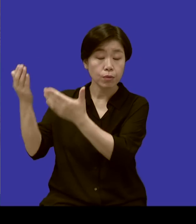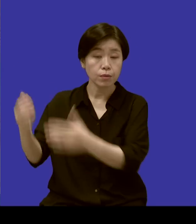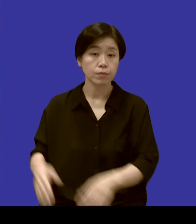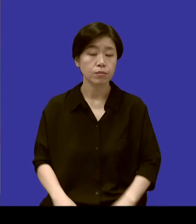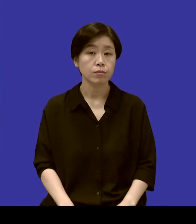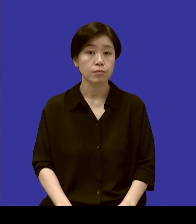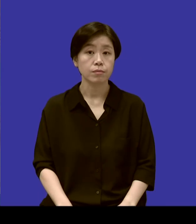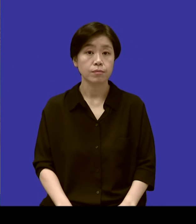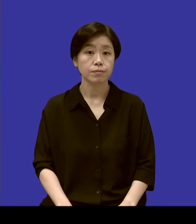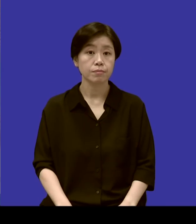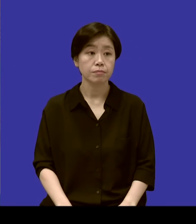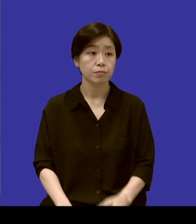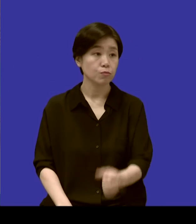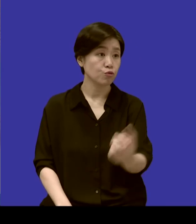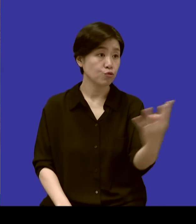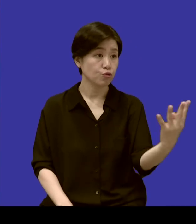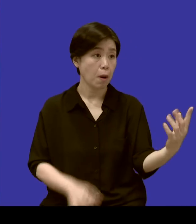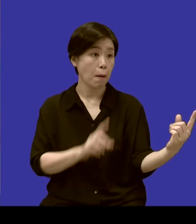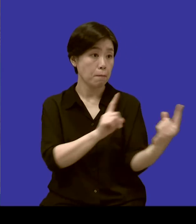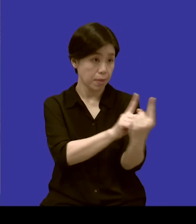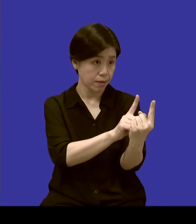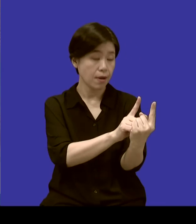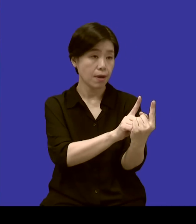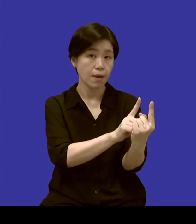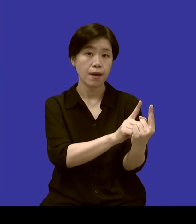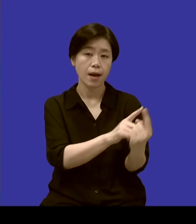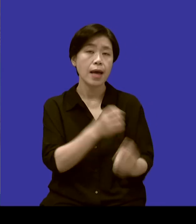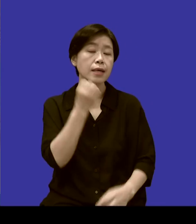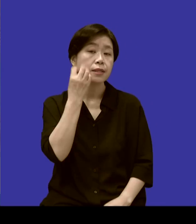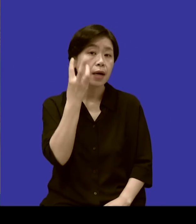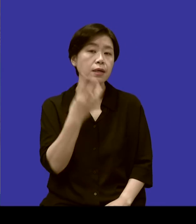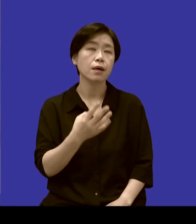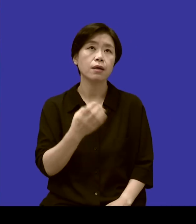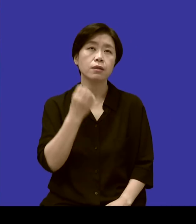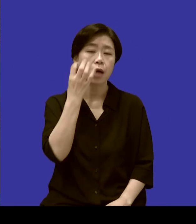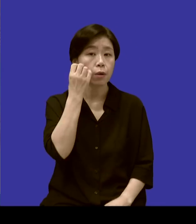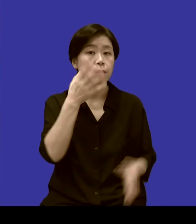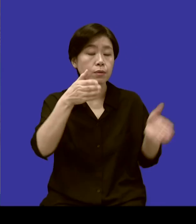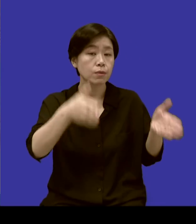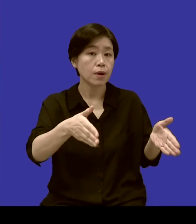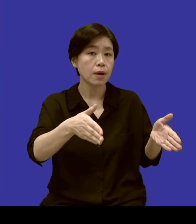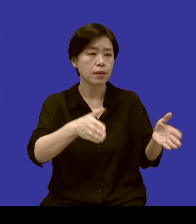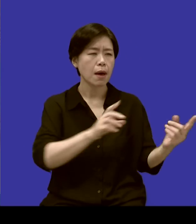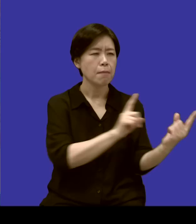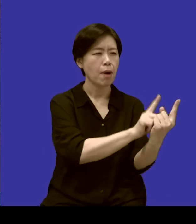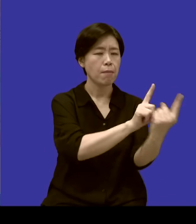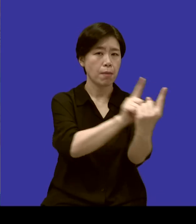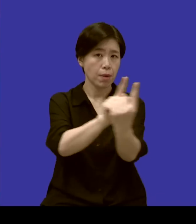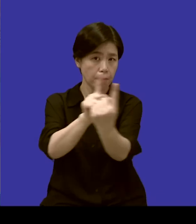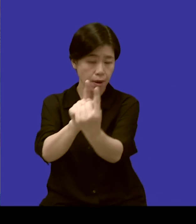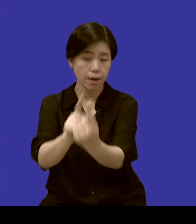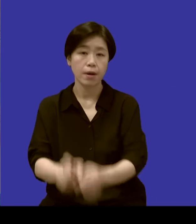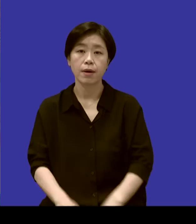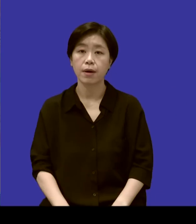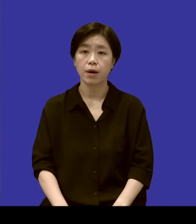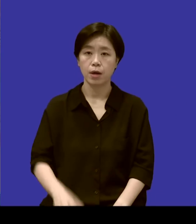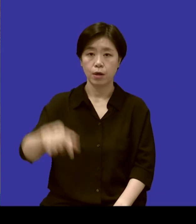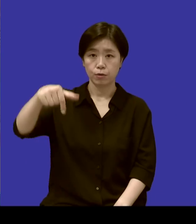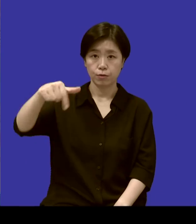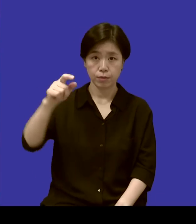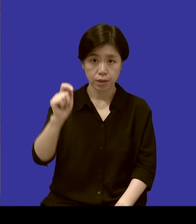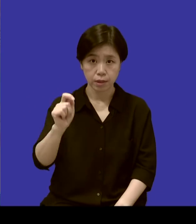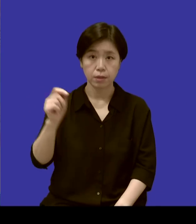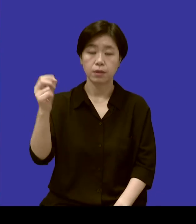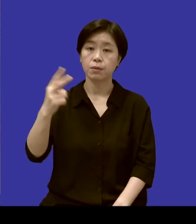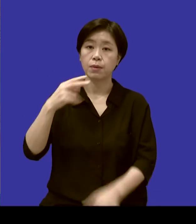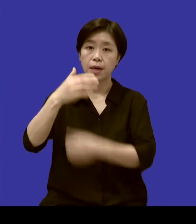만나게 하시는 영혼마다 이제 4개월 동안 일주일에 한 번씩 만나서 하나님의 말씀을 놓고 큐티도 하고 또 하나님의